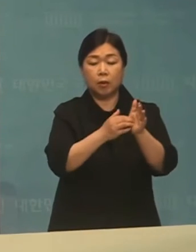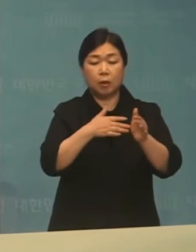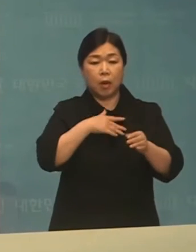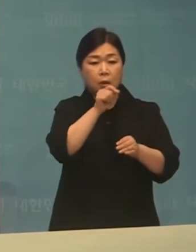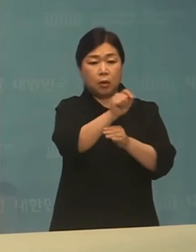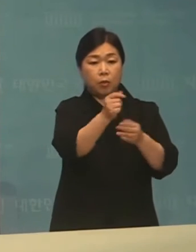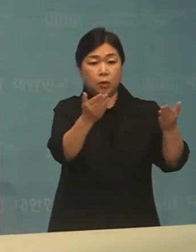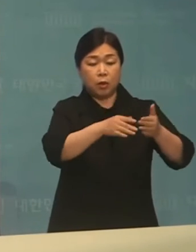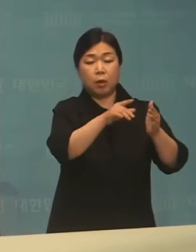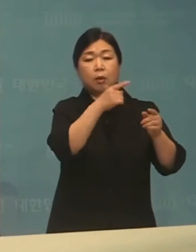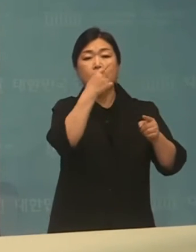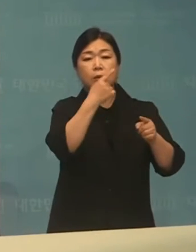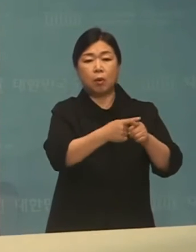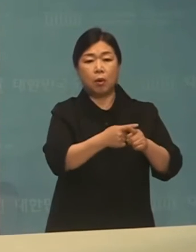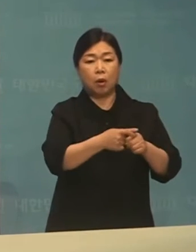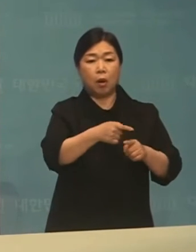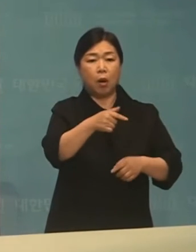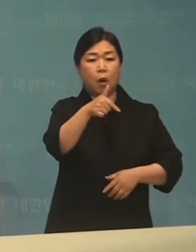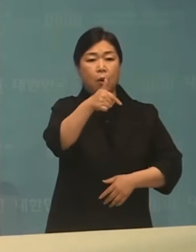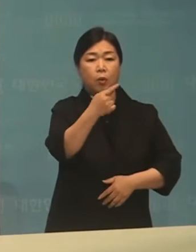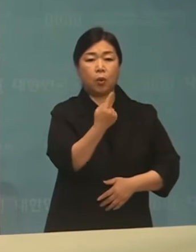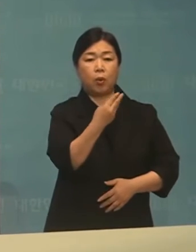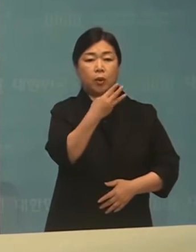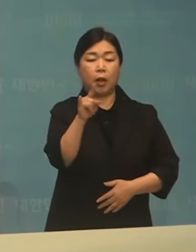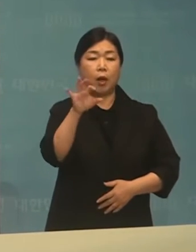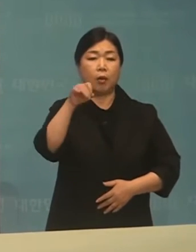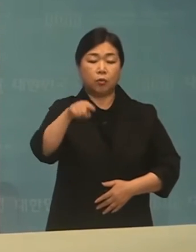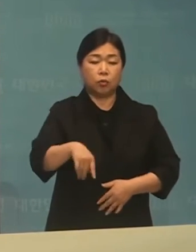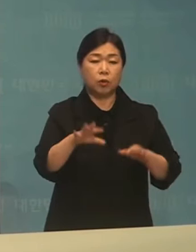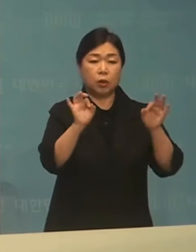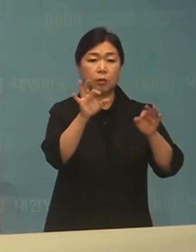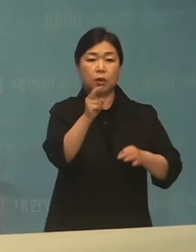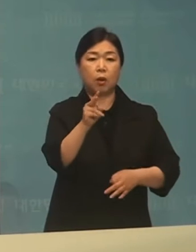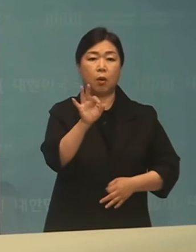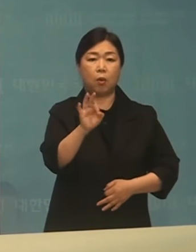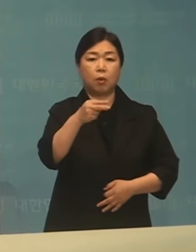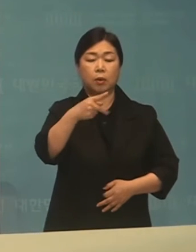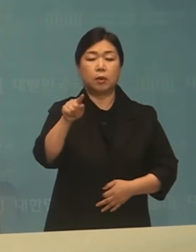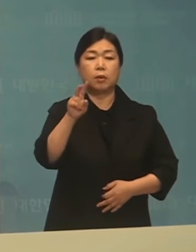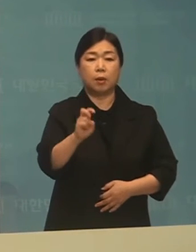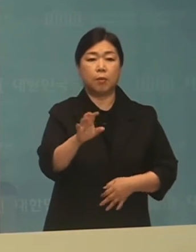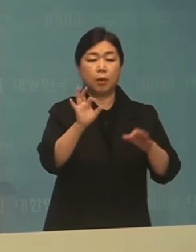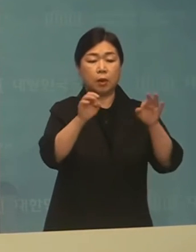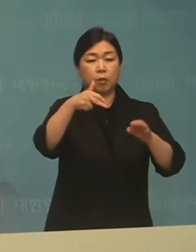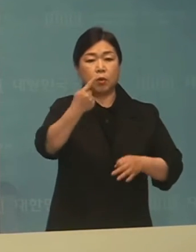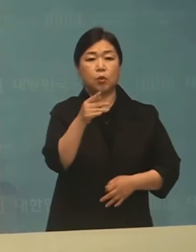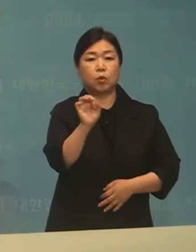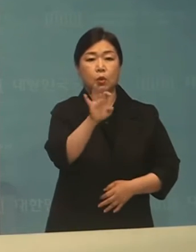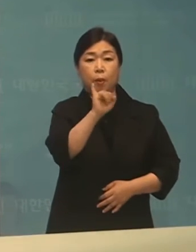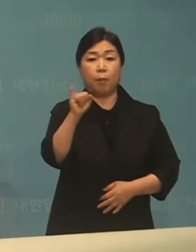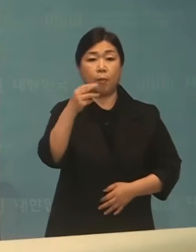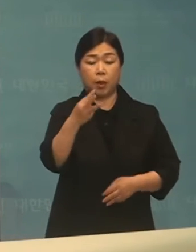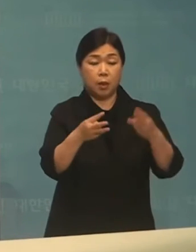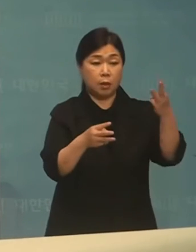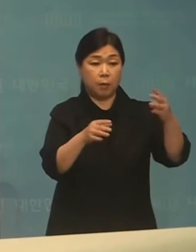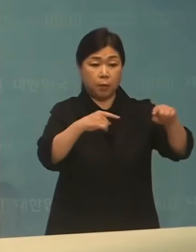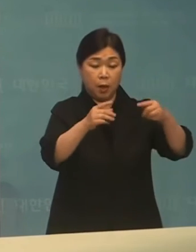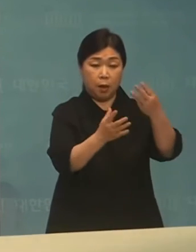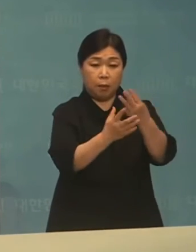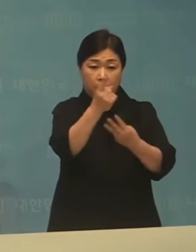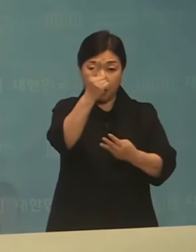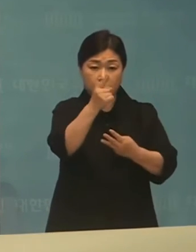도중에 노태우, 김영삼, 김종필이 이끄는 3당이 통합하여